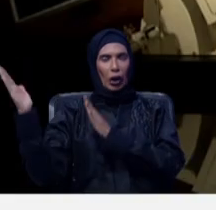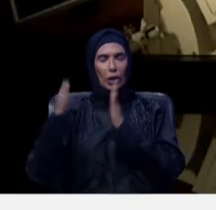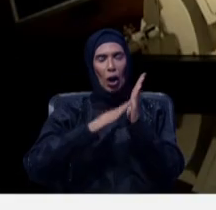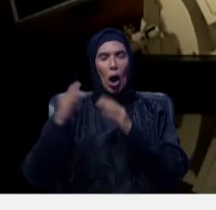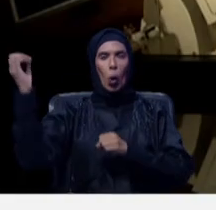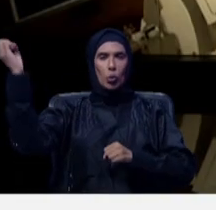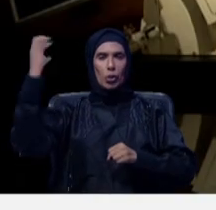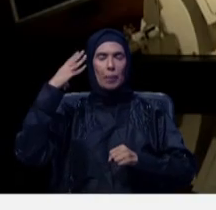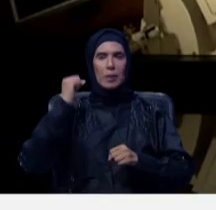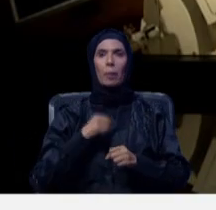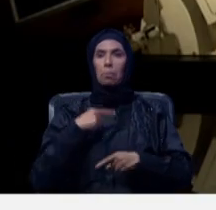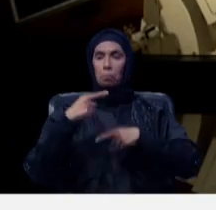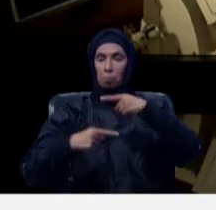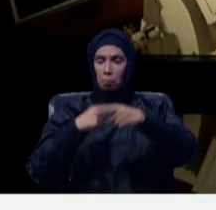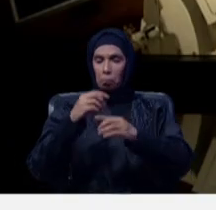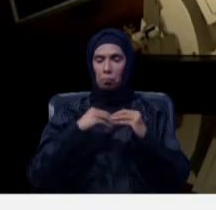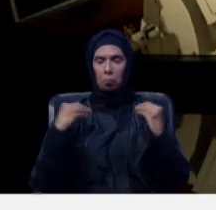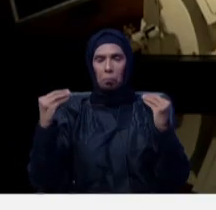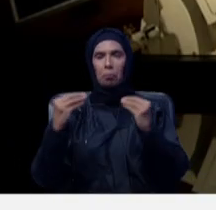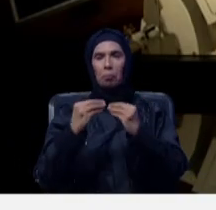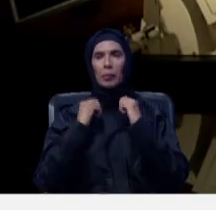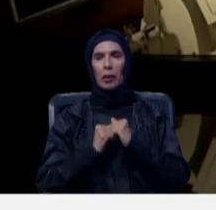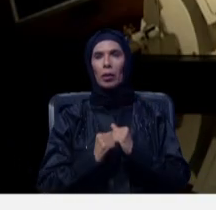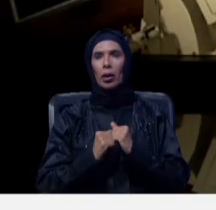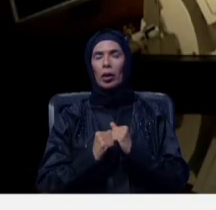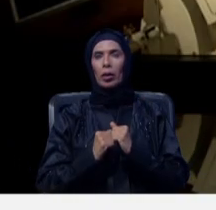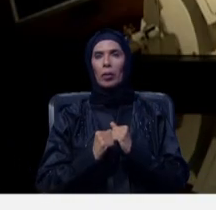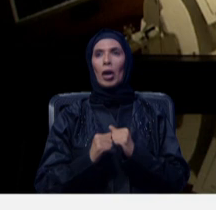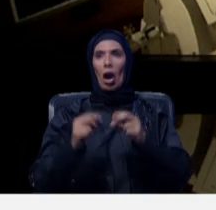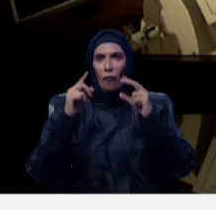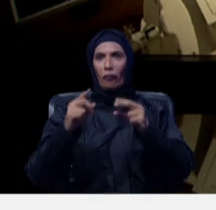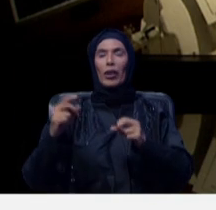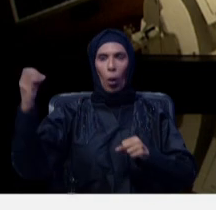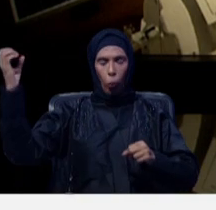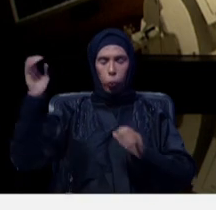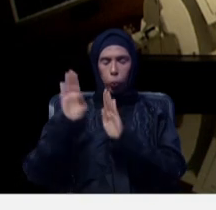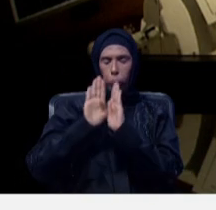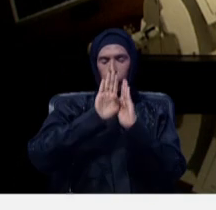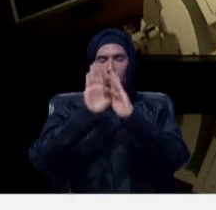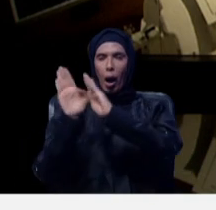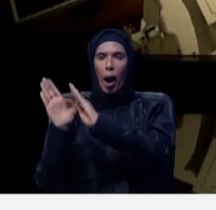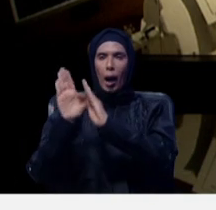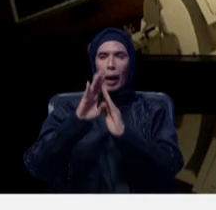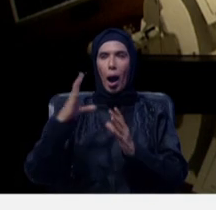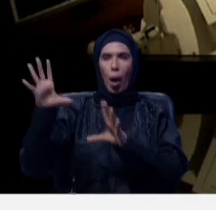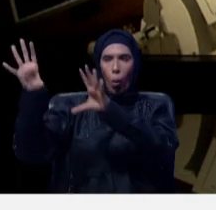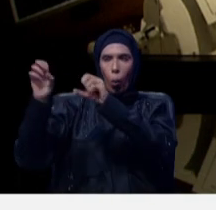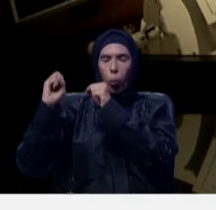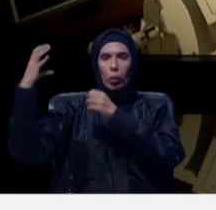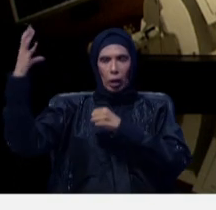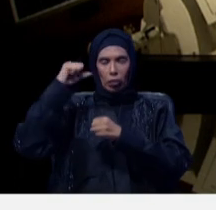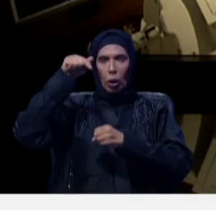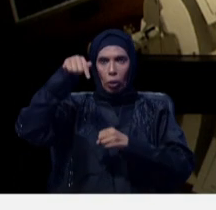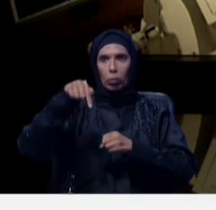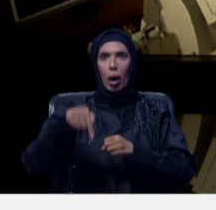وقد واصلت هيئة الكهرباء والماء في تركيب أنظمة الطاقة الشمسية على المنازل السكنية، والتي وصلت حتى هذه